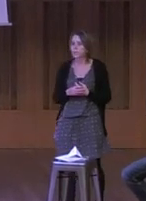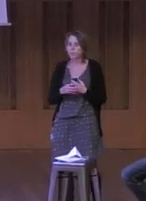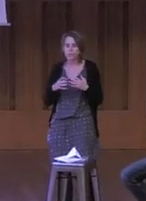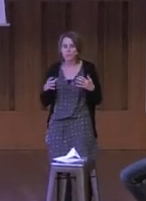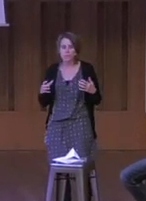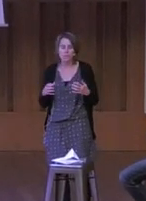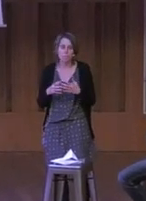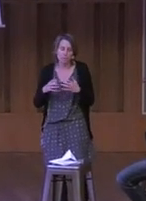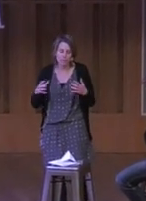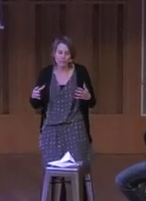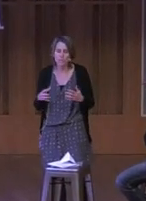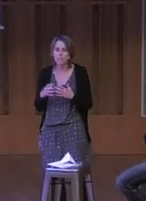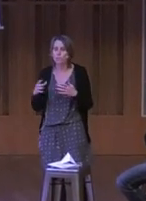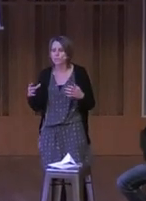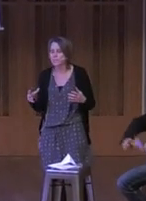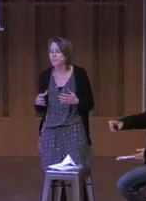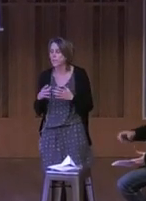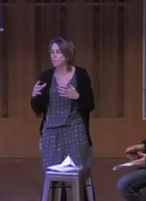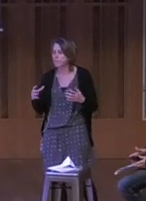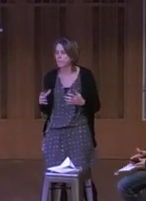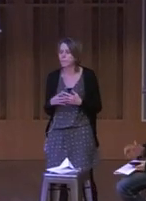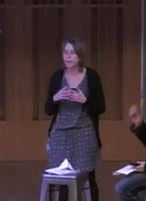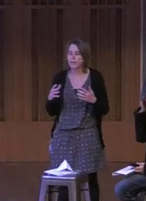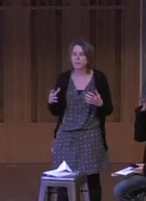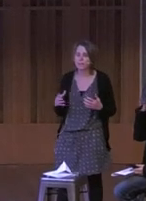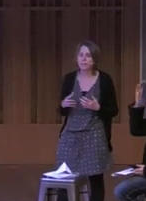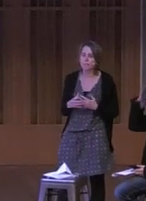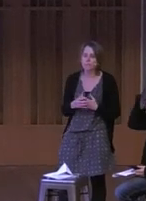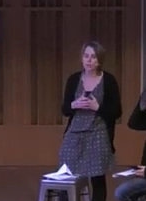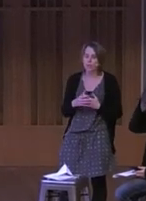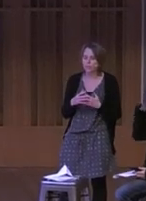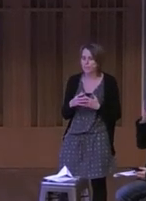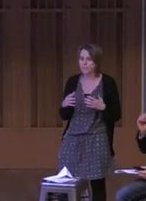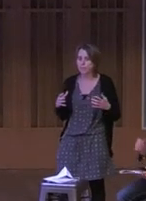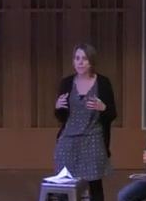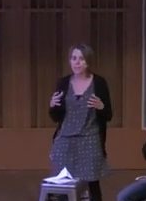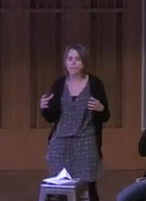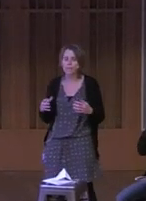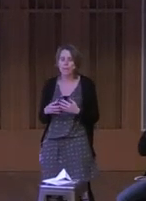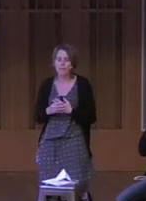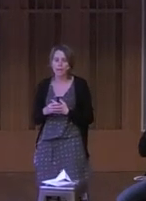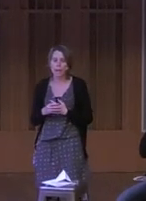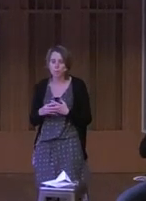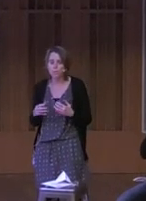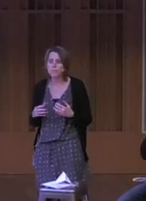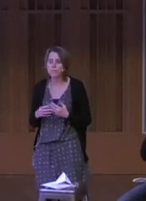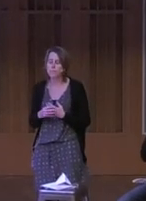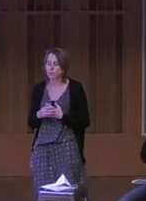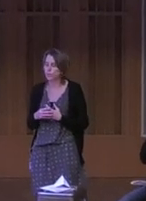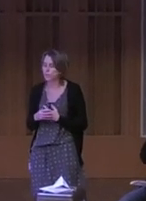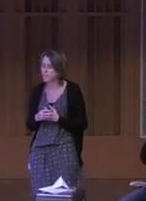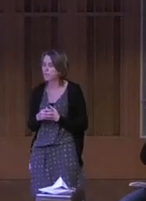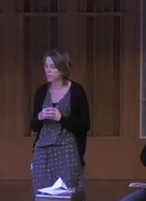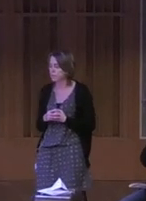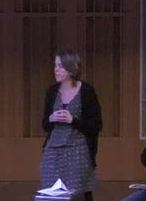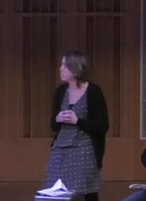concurs, com s'ha, malgrat les circumstàncies que han anat passat en aquest temps, doncs s'ha anat mantinguent el procés, això